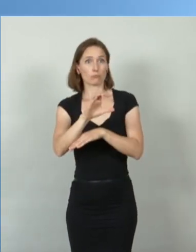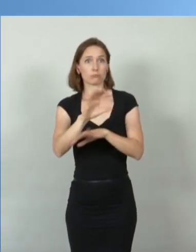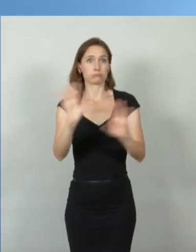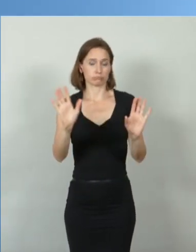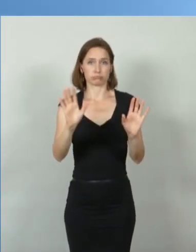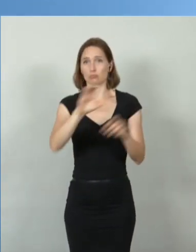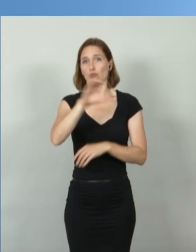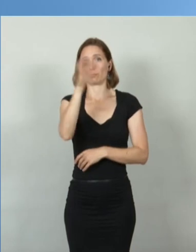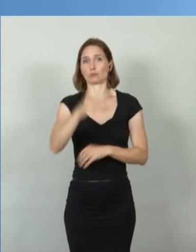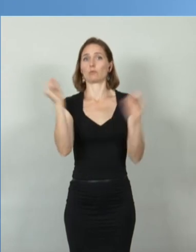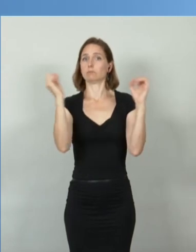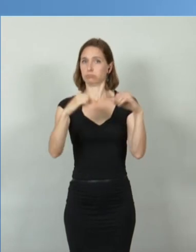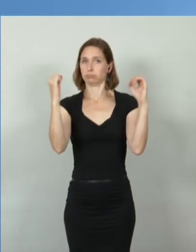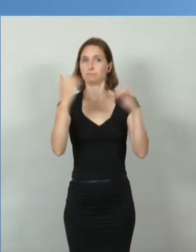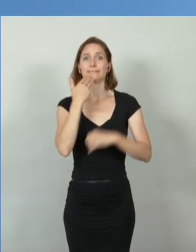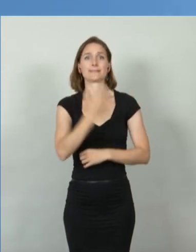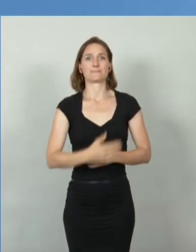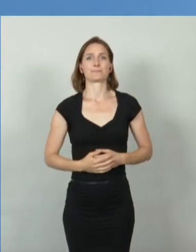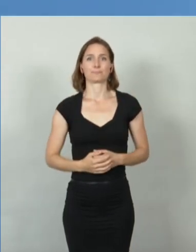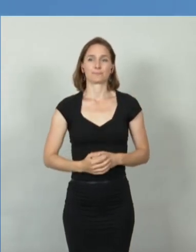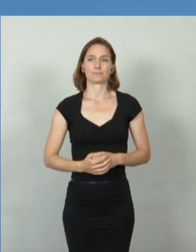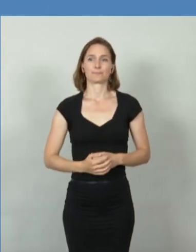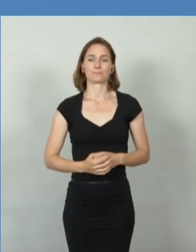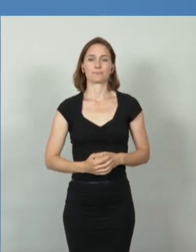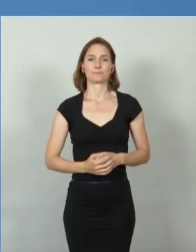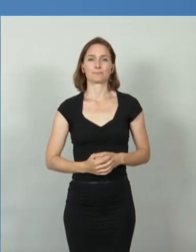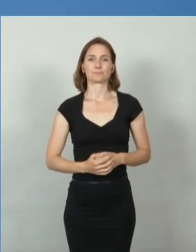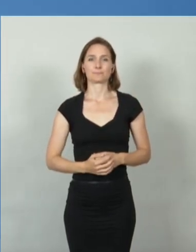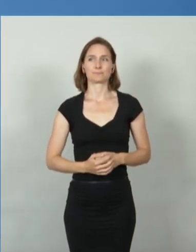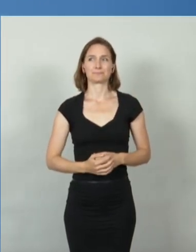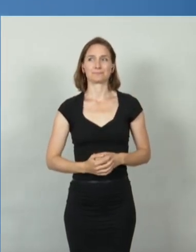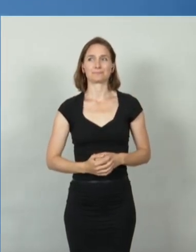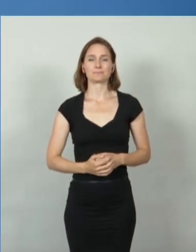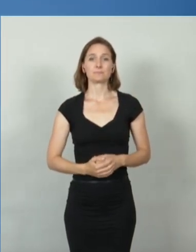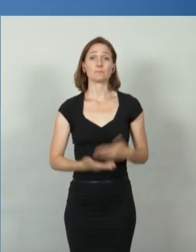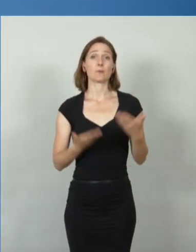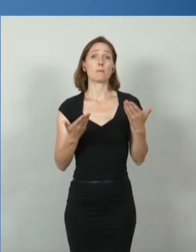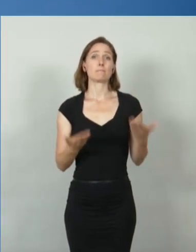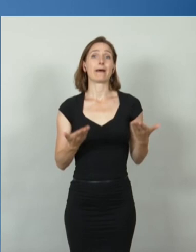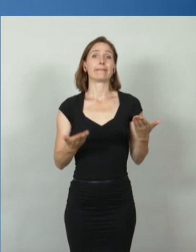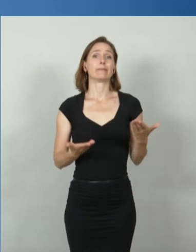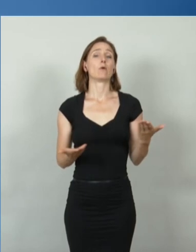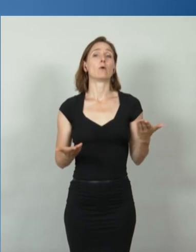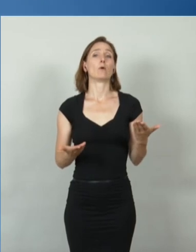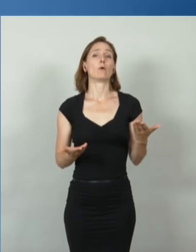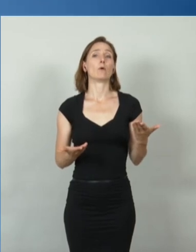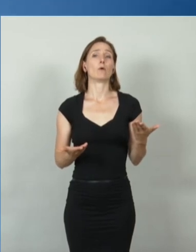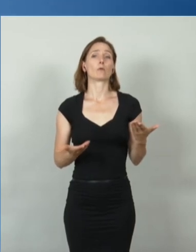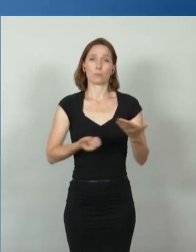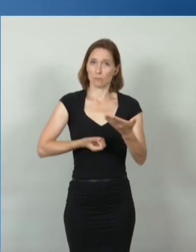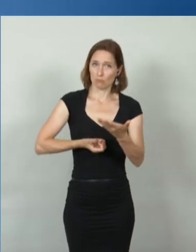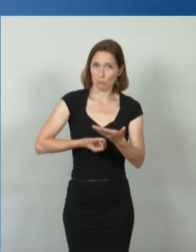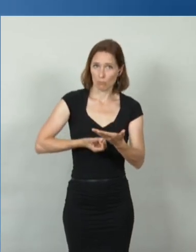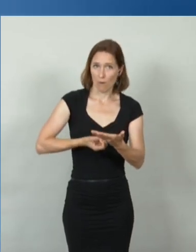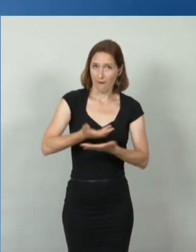je vous remercie nous avons maintenant un point d'information sur